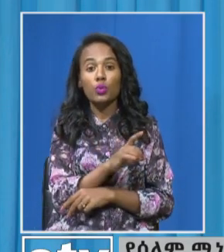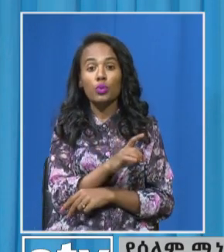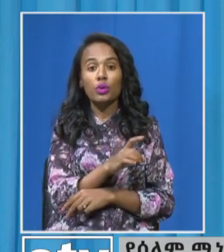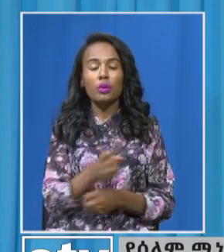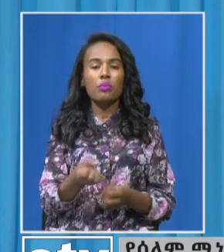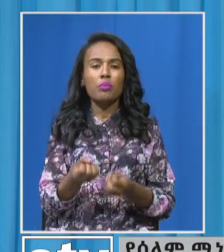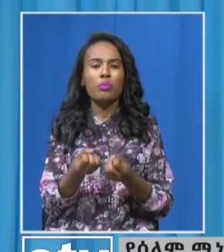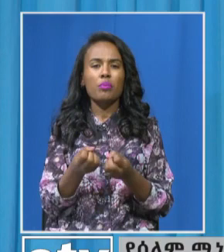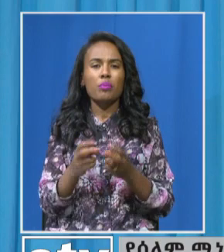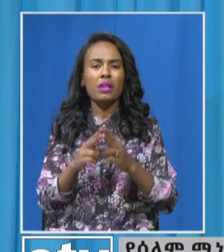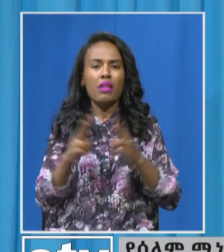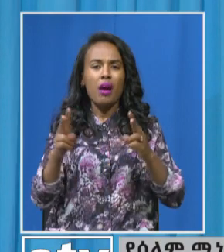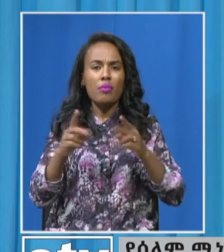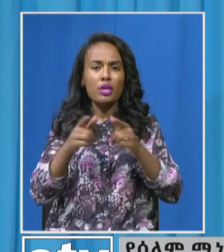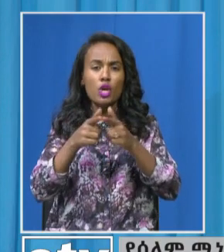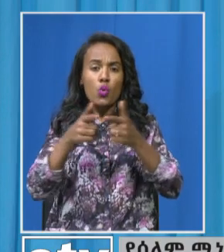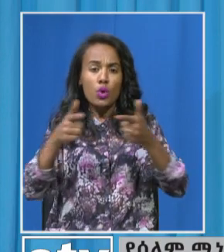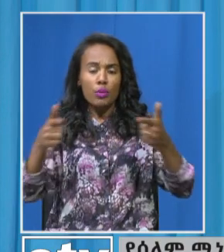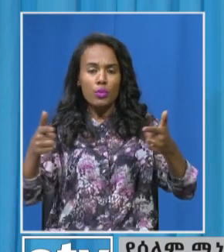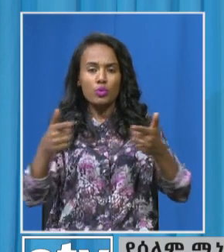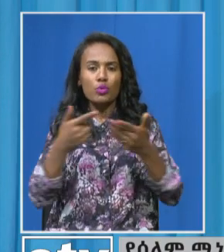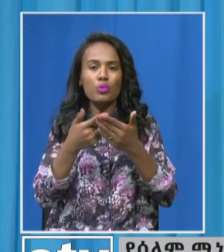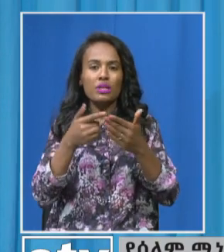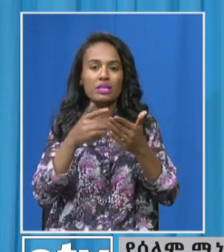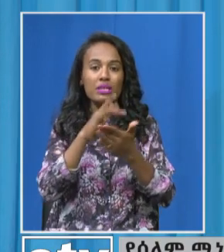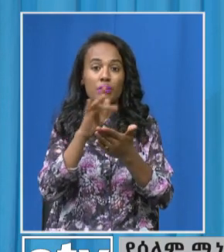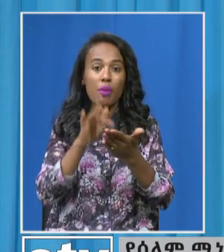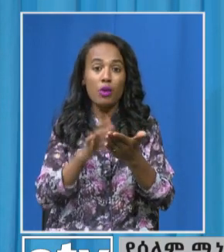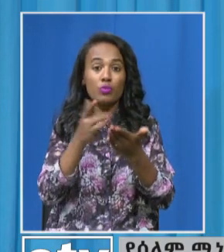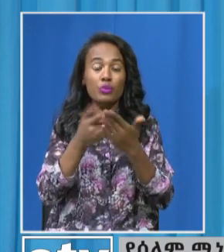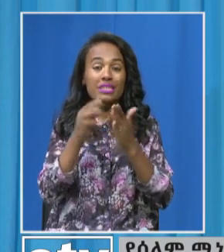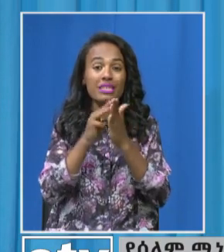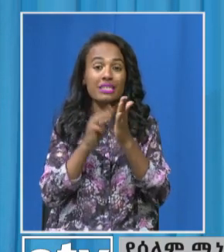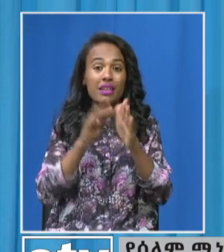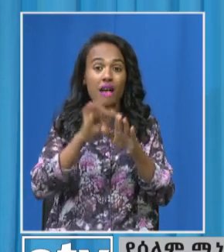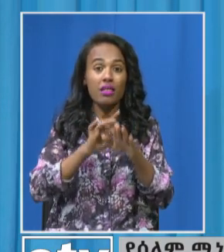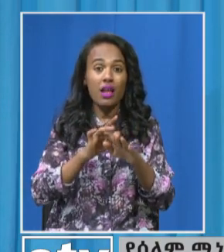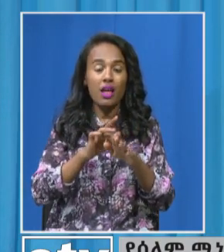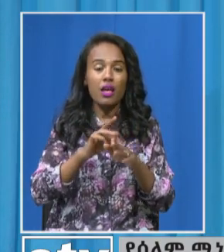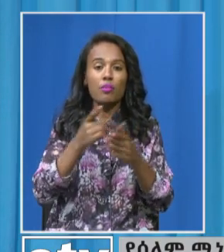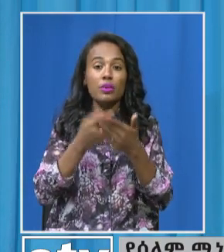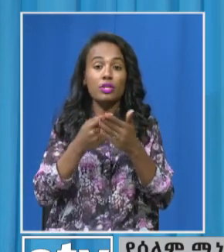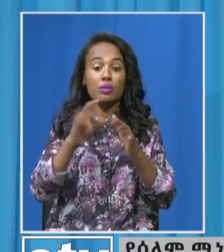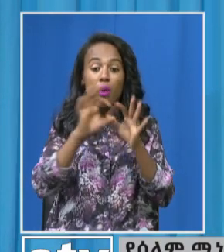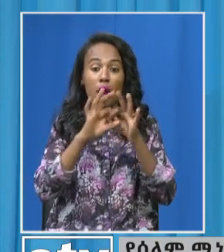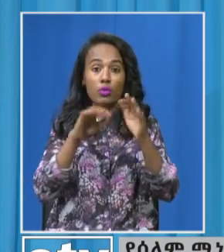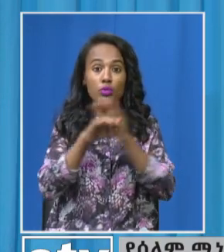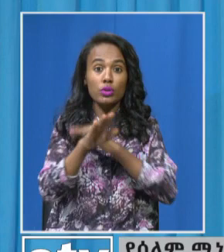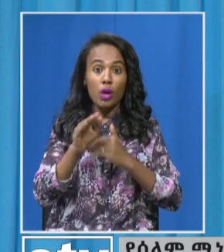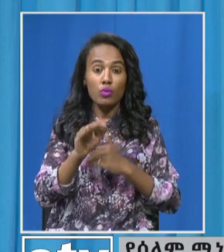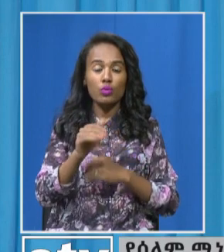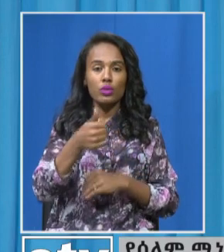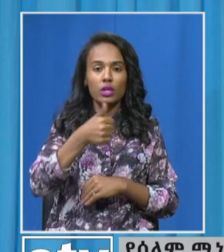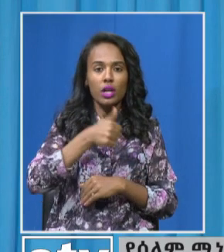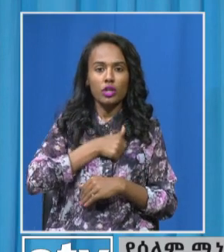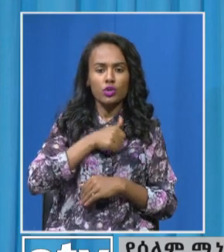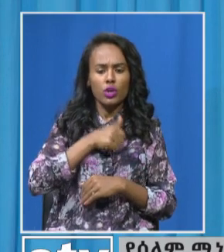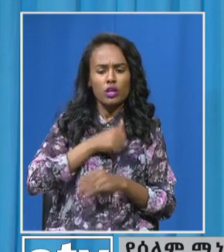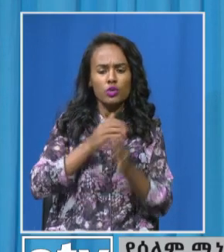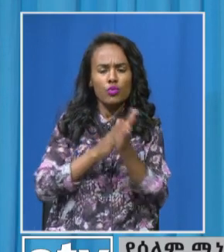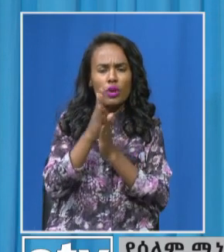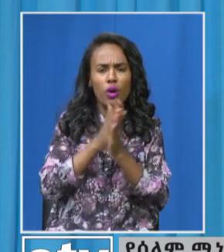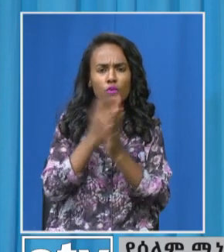በጣም እየጎለበቱ በዛ መሀል ውስጥ ወይም በዛ ስርዓተ ማህበር ውስጥ ያሉ ሰዎች ወደ ራሳቸውና የራሳቸውን ኢንተረስት